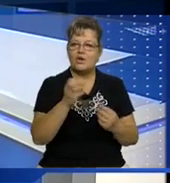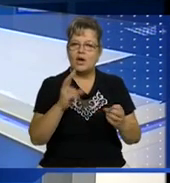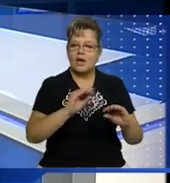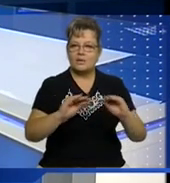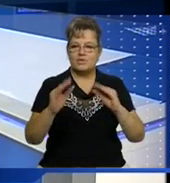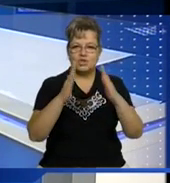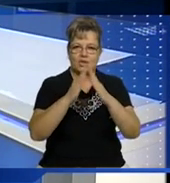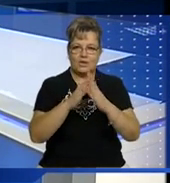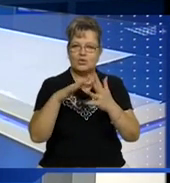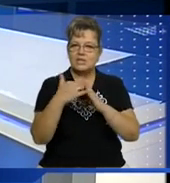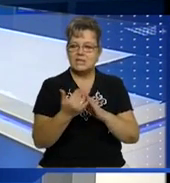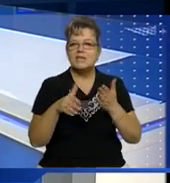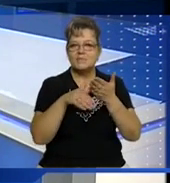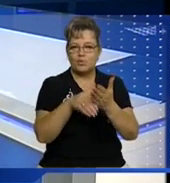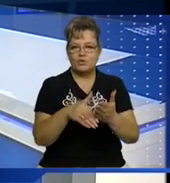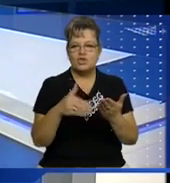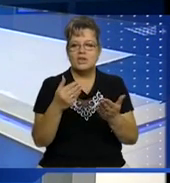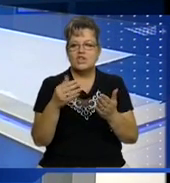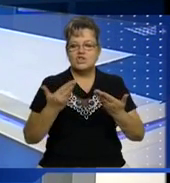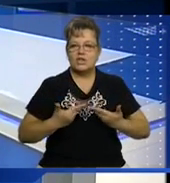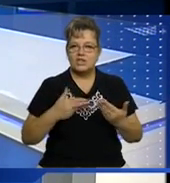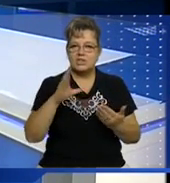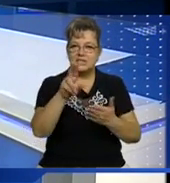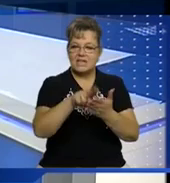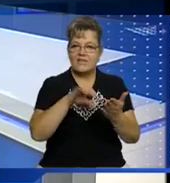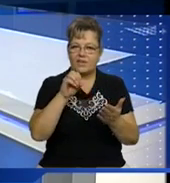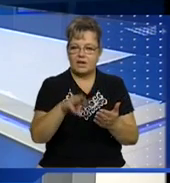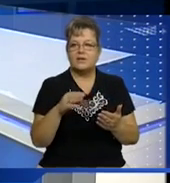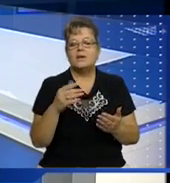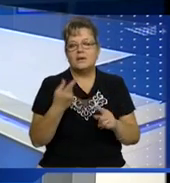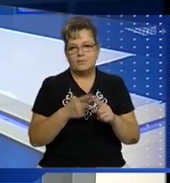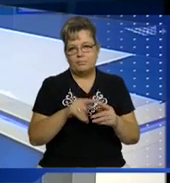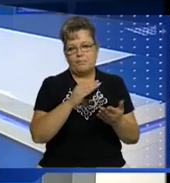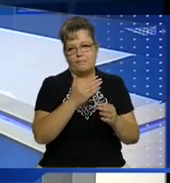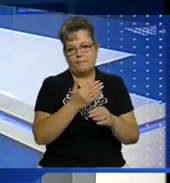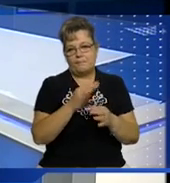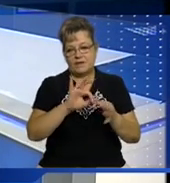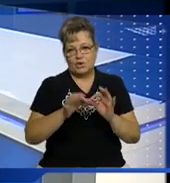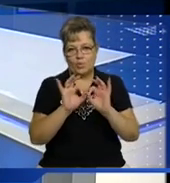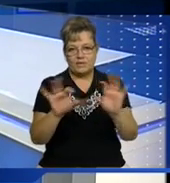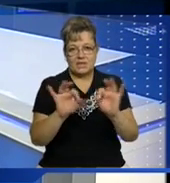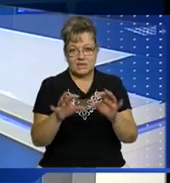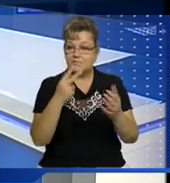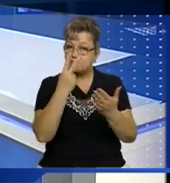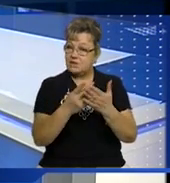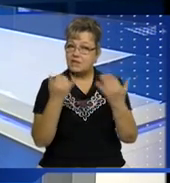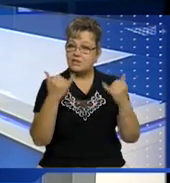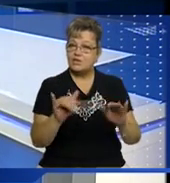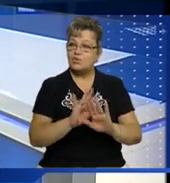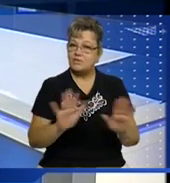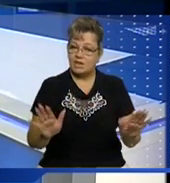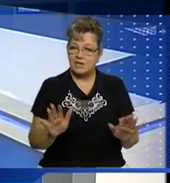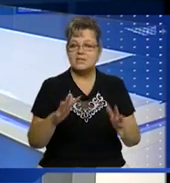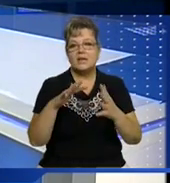Семикаракорского района и посмотрели, как обустраивают жилье на селе с помощью жилищного сертификата. Расскажем обо всем по порядку. Смотрите и